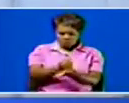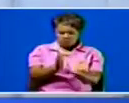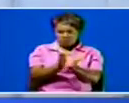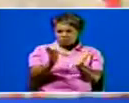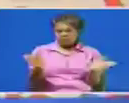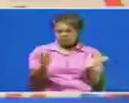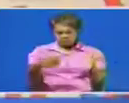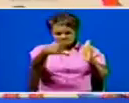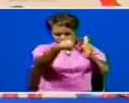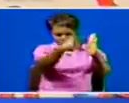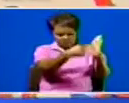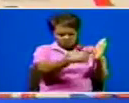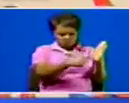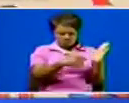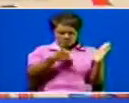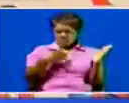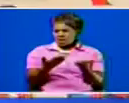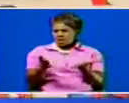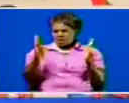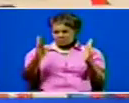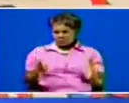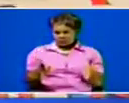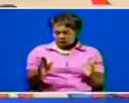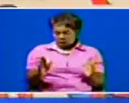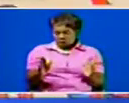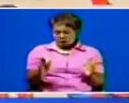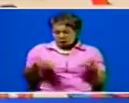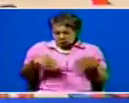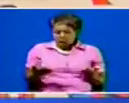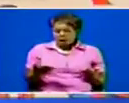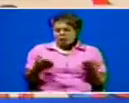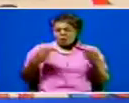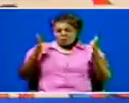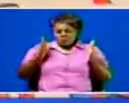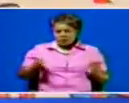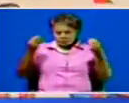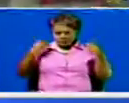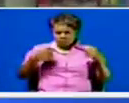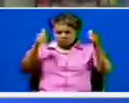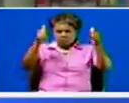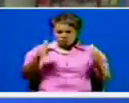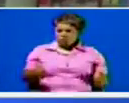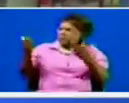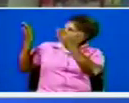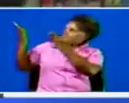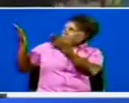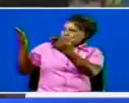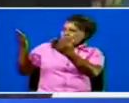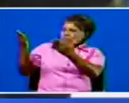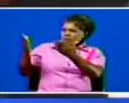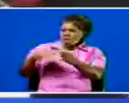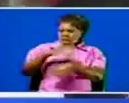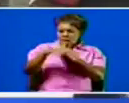zimejiwekea kanuni namna yeyote atapaswa kuvaa. Bango kama hili lipo katika kila mlango wa